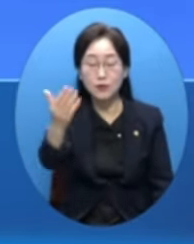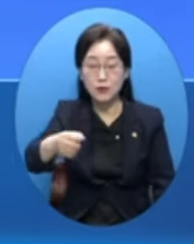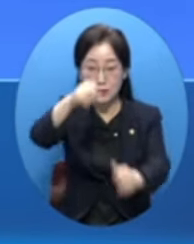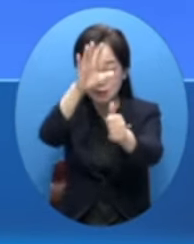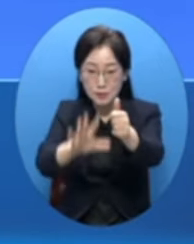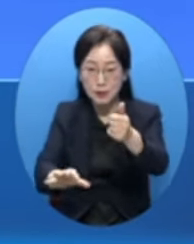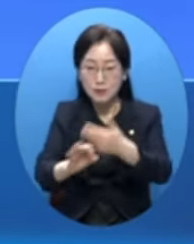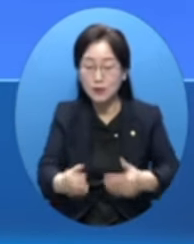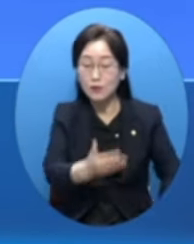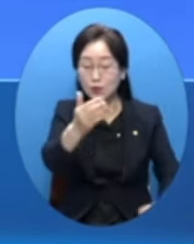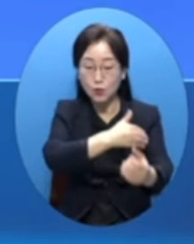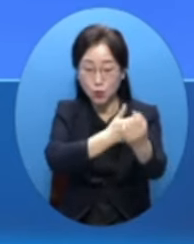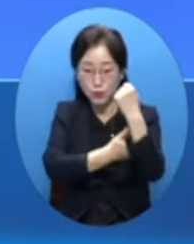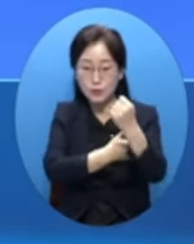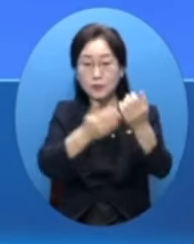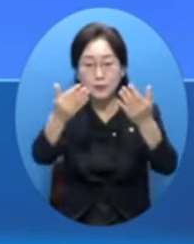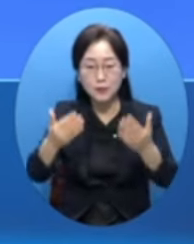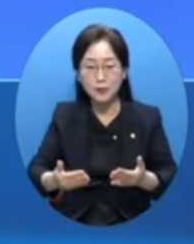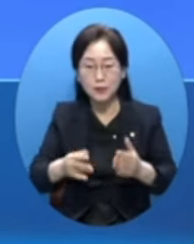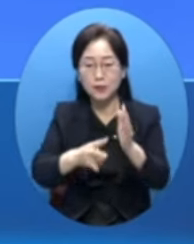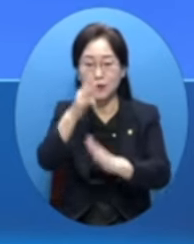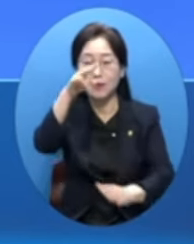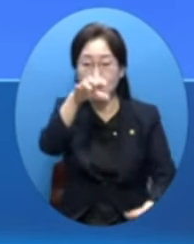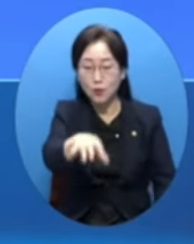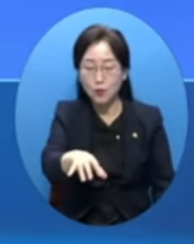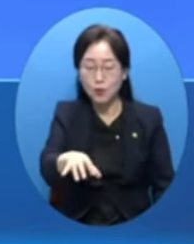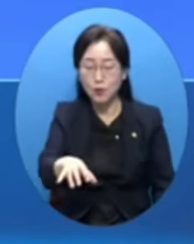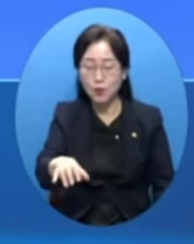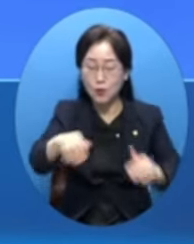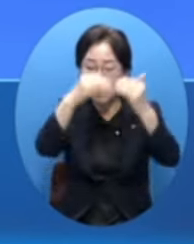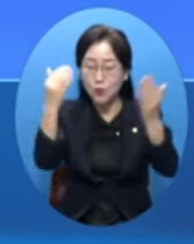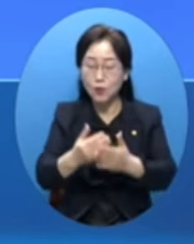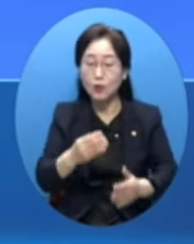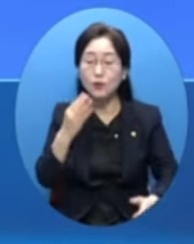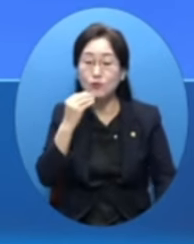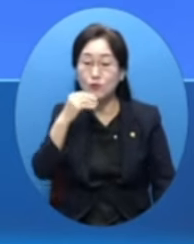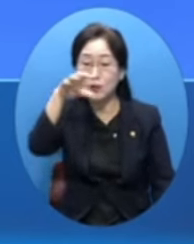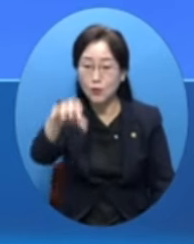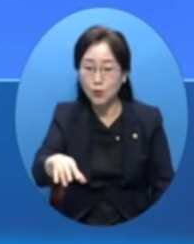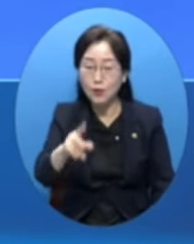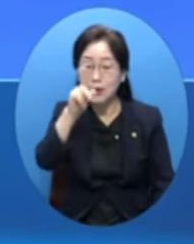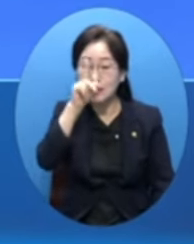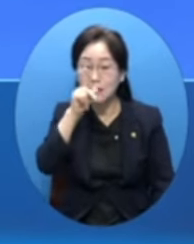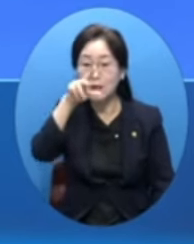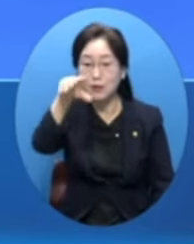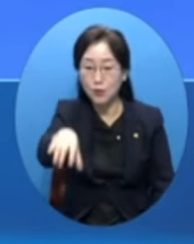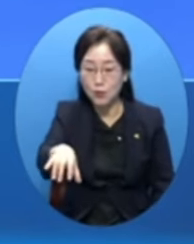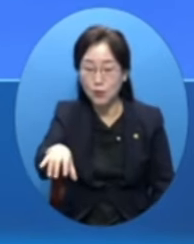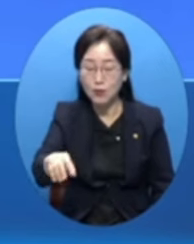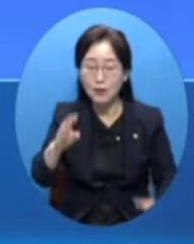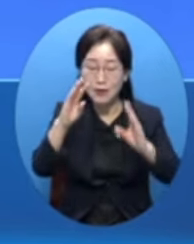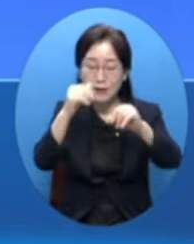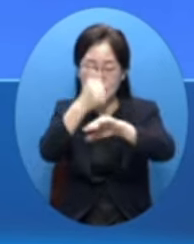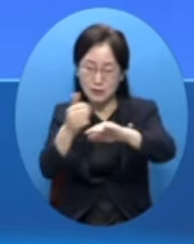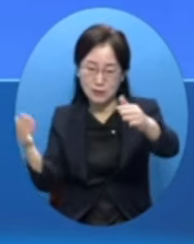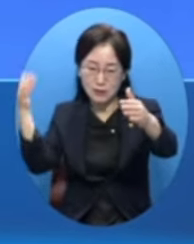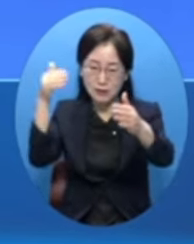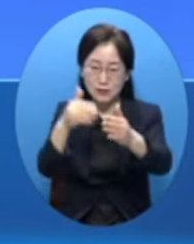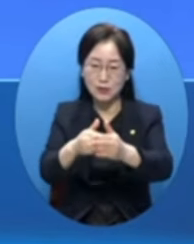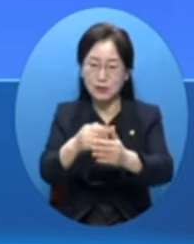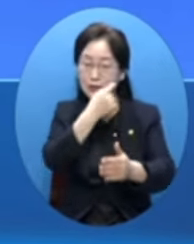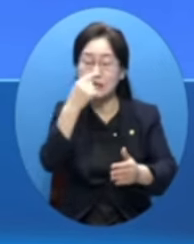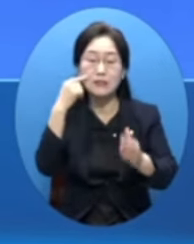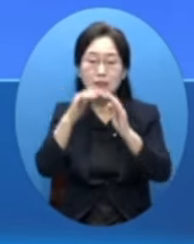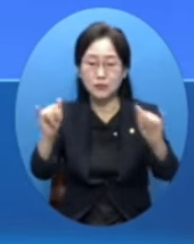너희가 권능을 받고 예루살렘과 온 유대와 사마리아와 땅까지 이르러 내